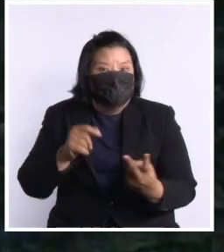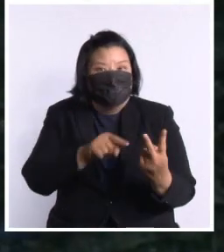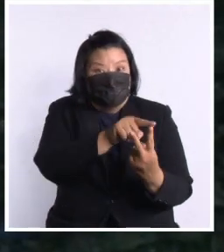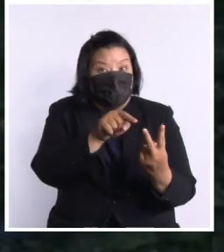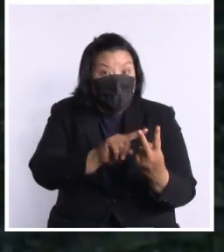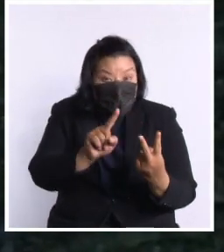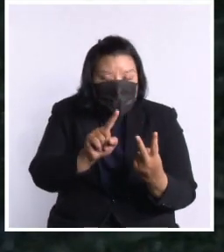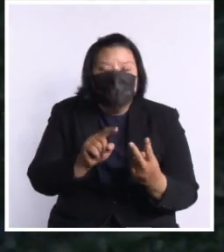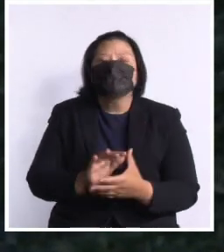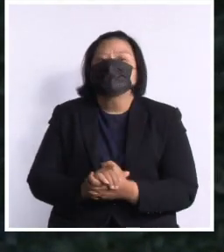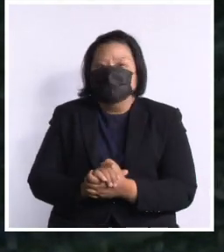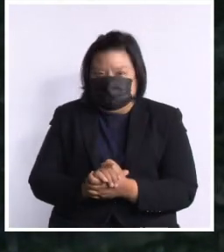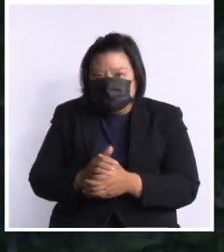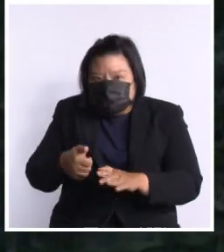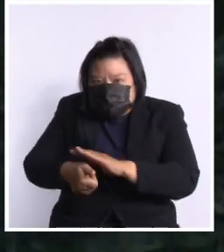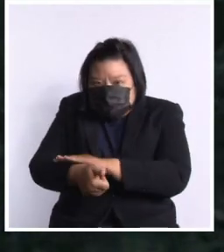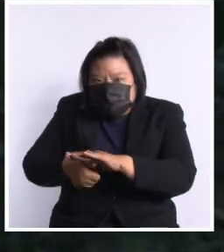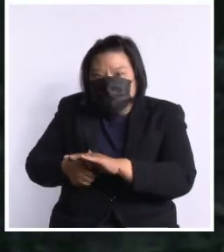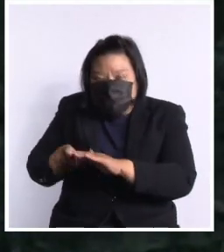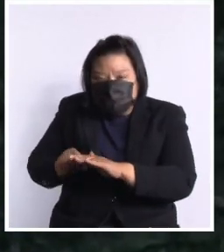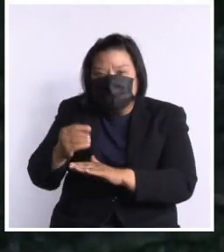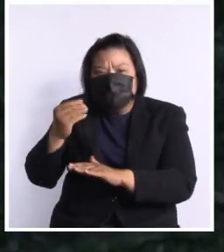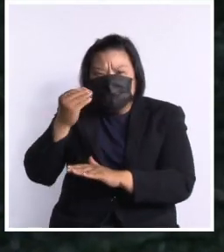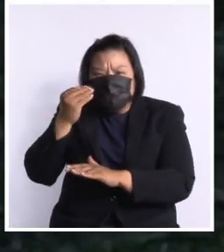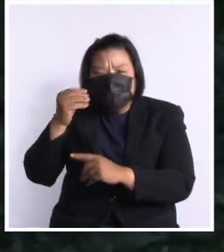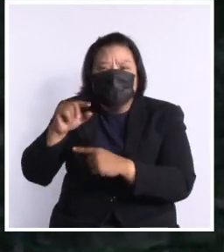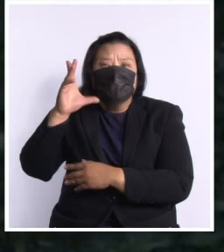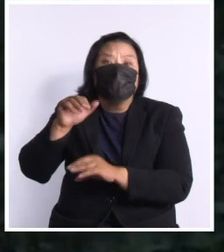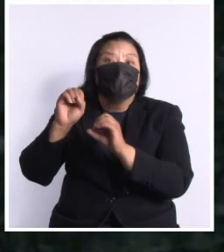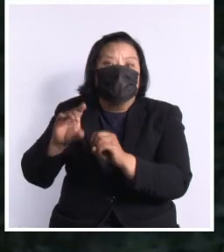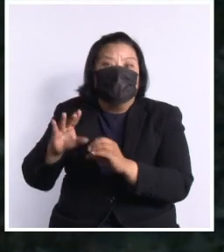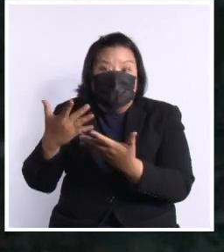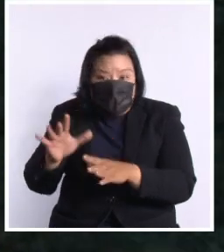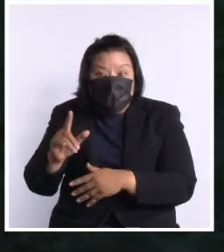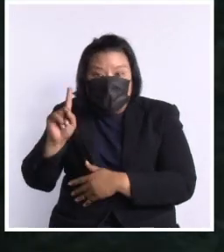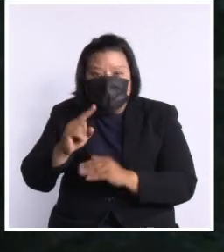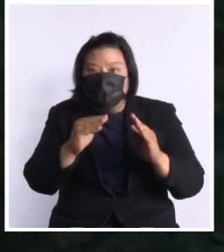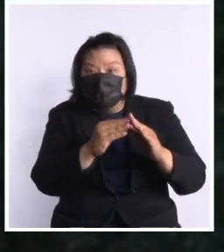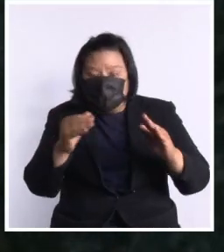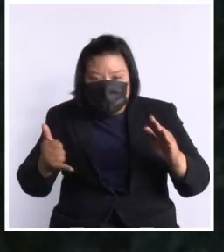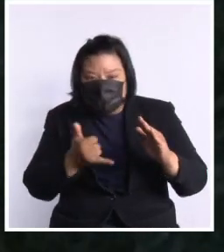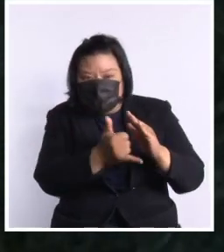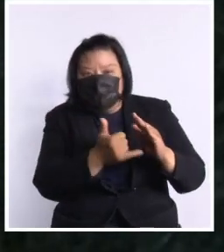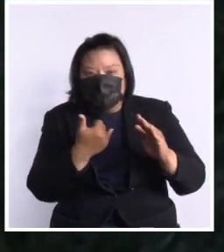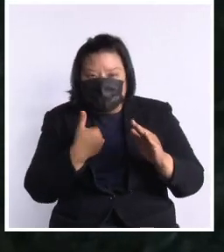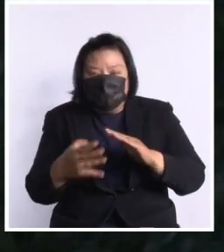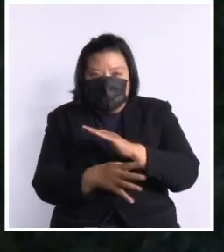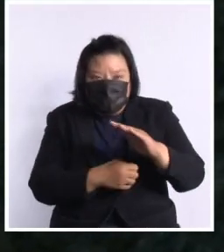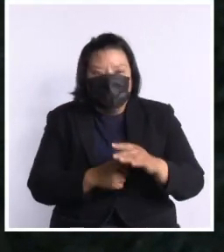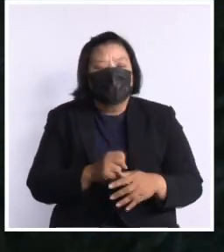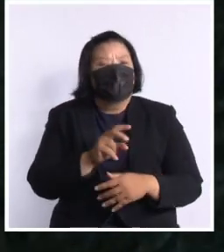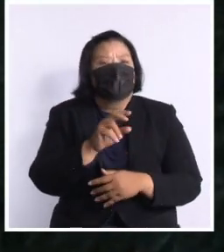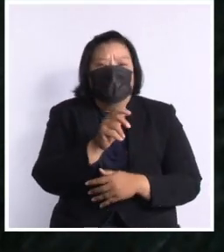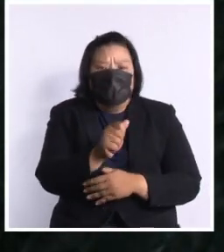สำหรับอบรมเด็กที่มีปัญหาแล้วบุกรุกเข้าไปในบ้านหลังหนึ่งนะครับขโมยปืนนะครับอาวุธทั้ง ak47เป็นปืนพก